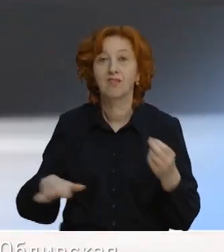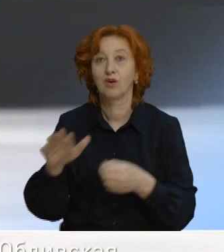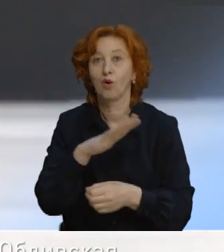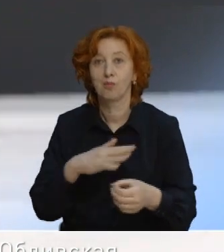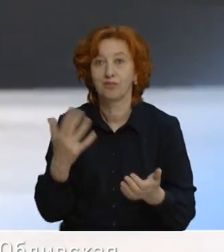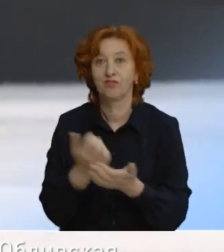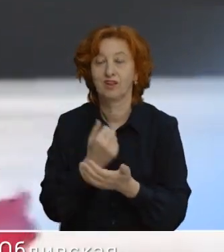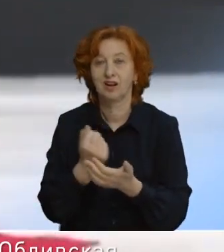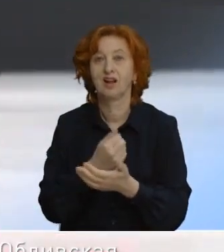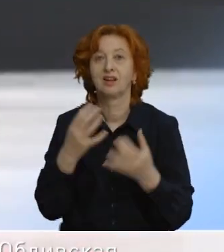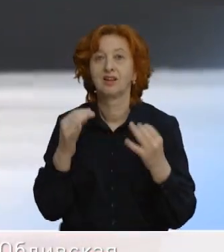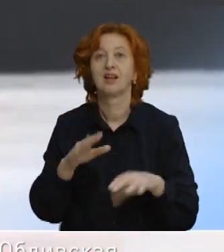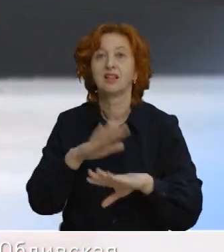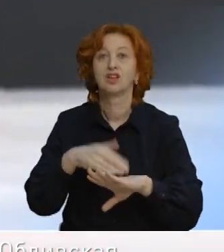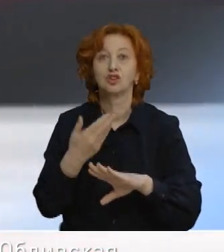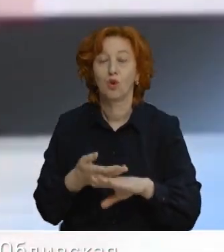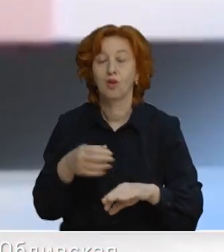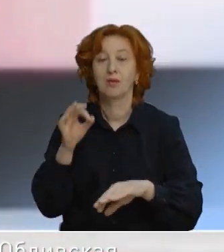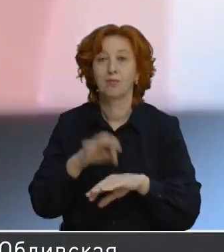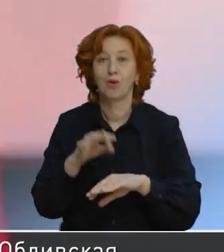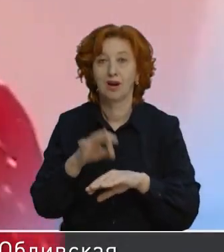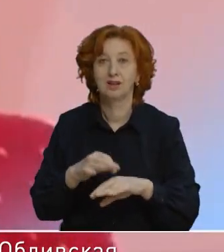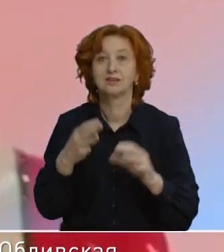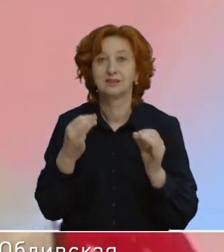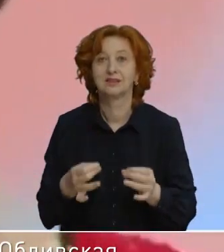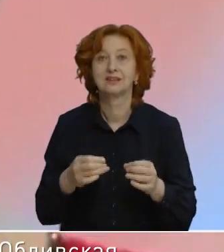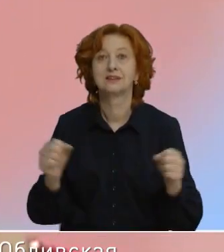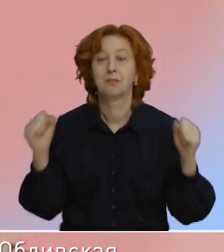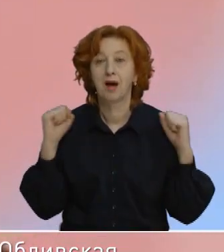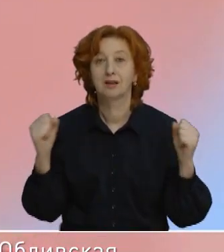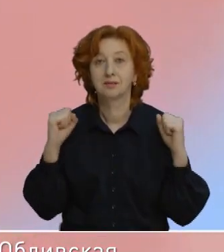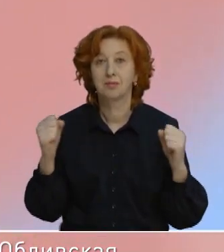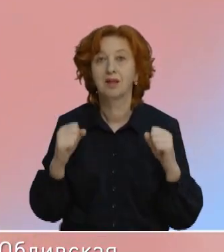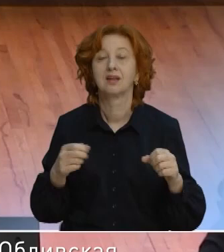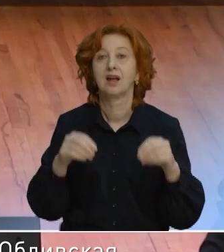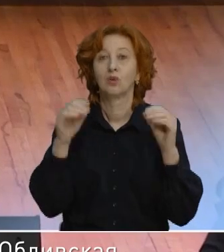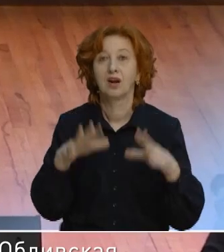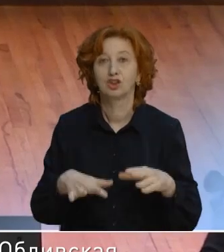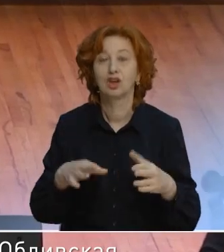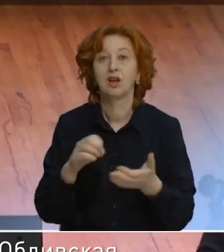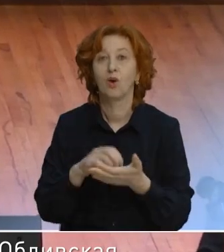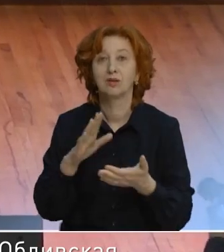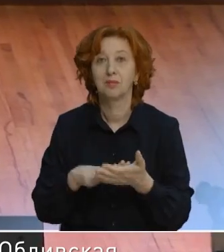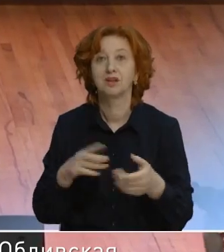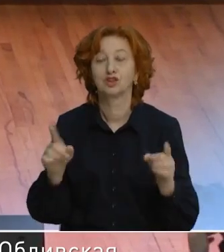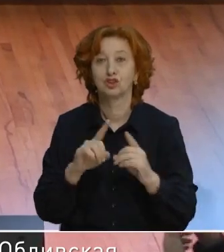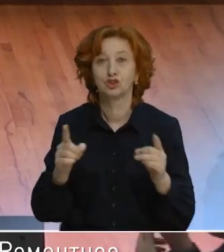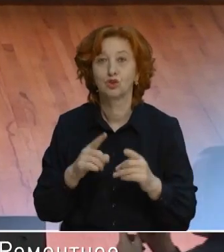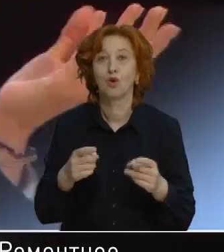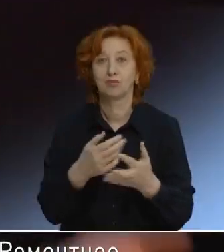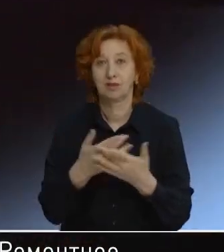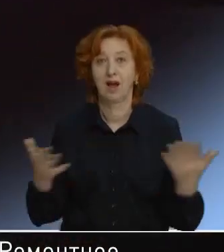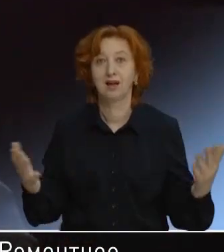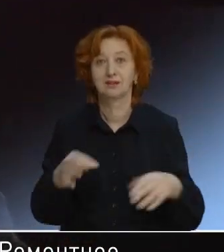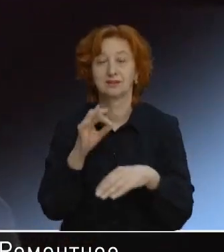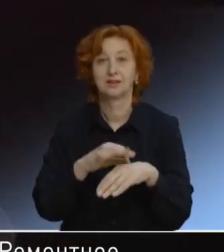победы после лечения тяжелой болезни – воспаления сосудов. Спортсменка чуть не лишилась ноги. На вопрос, как удалось подняться,